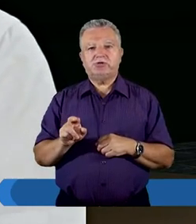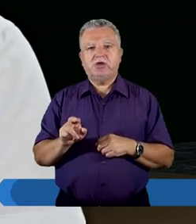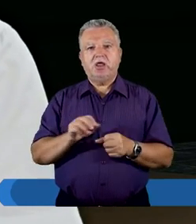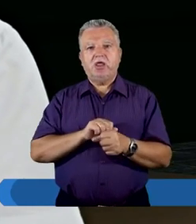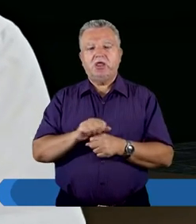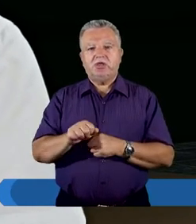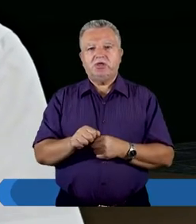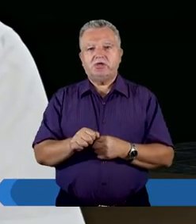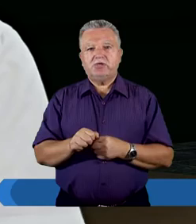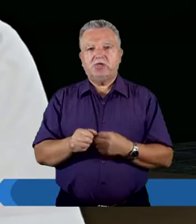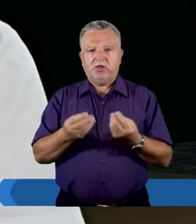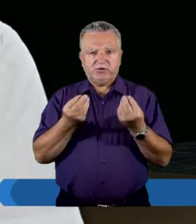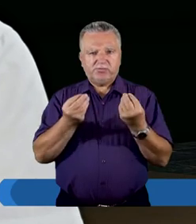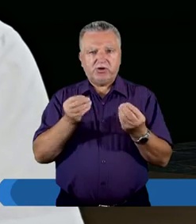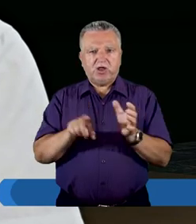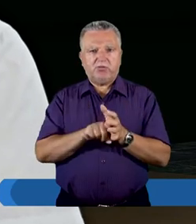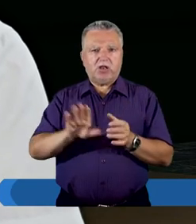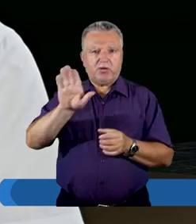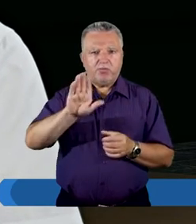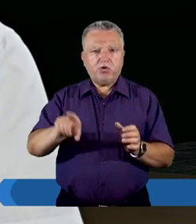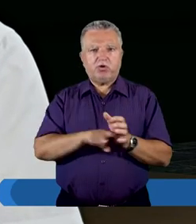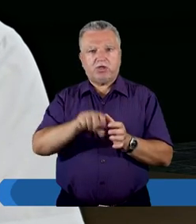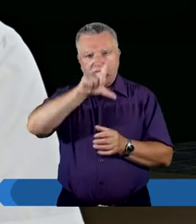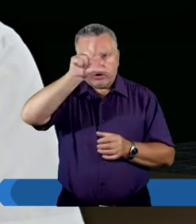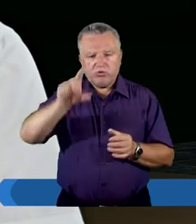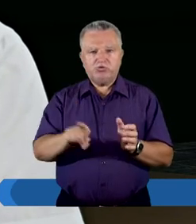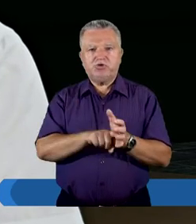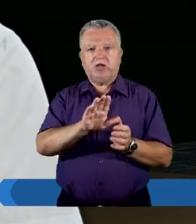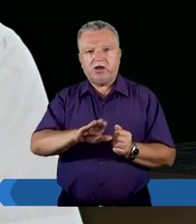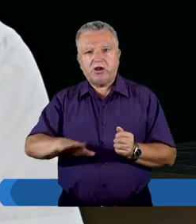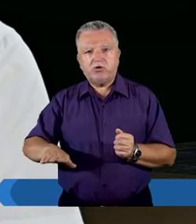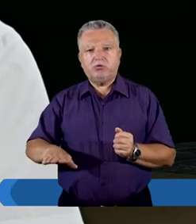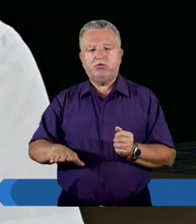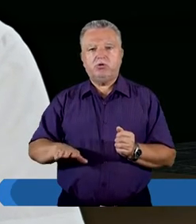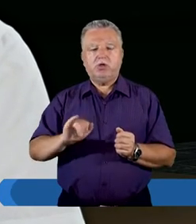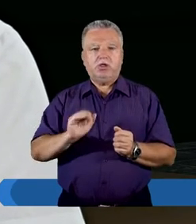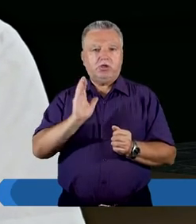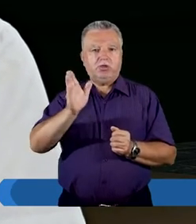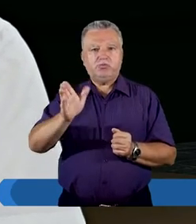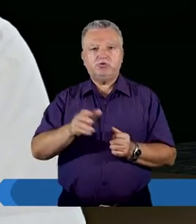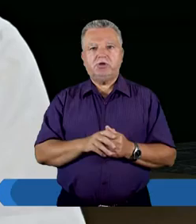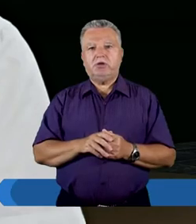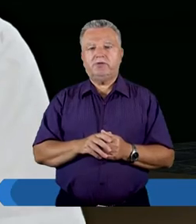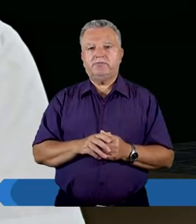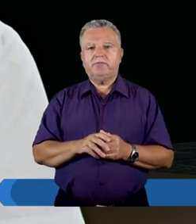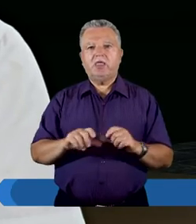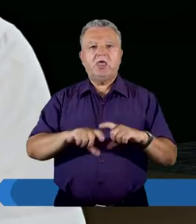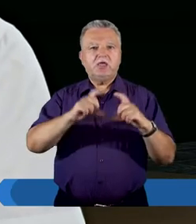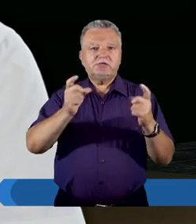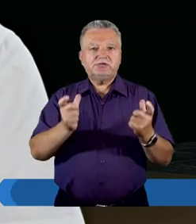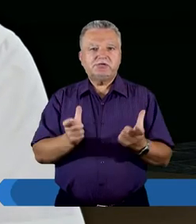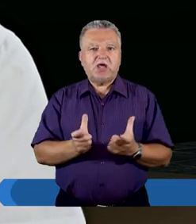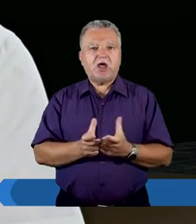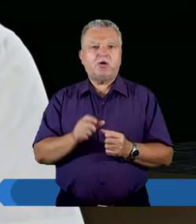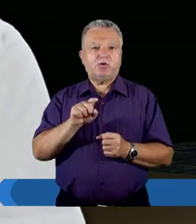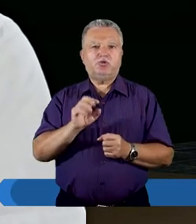Jest kimś niezwykłym i dla Boga, i dla ludzi, i dla swojego narodu, prawda? I potem cały ten